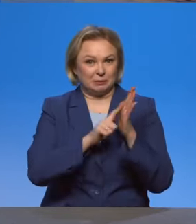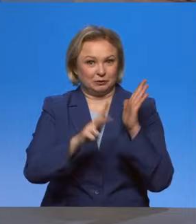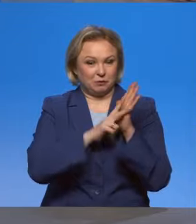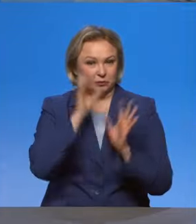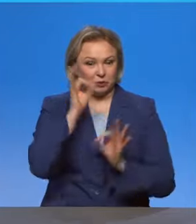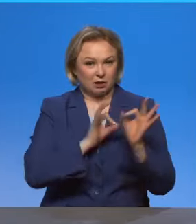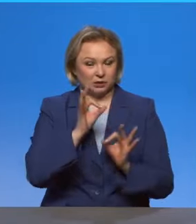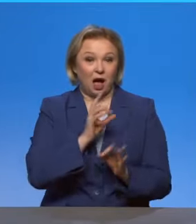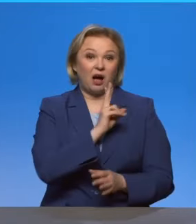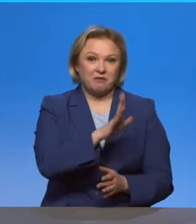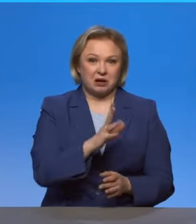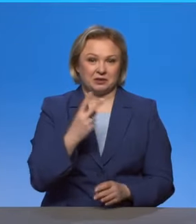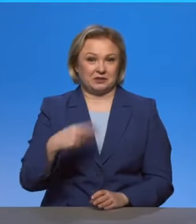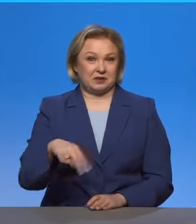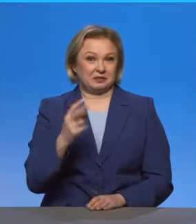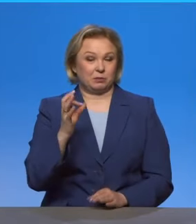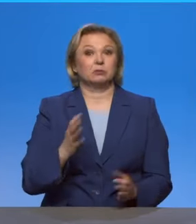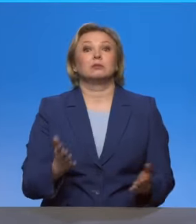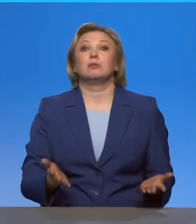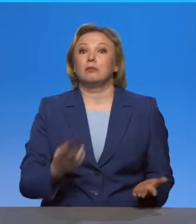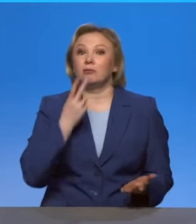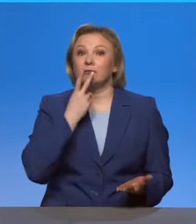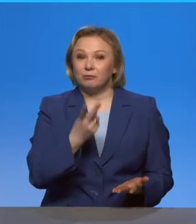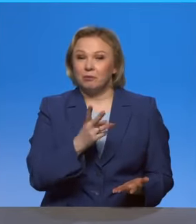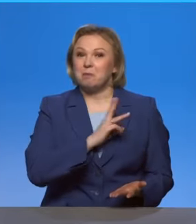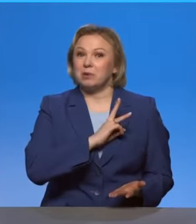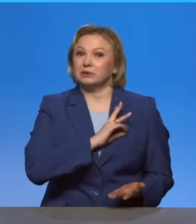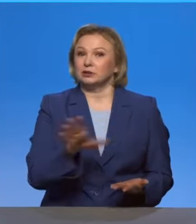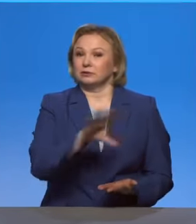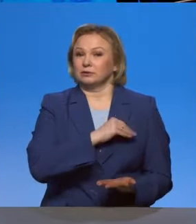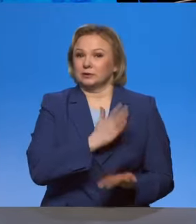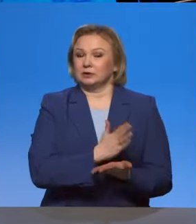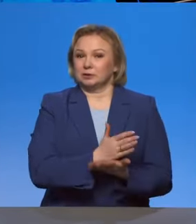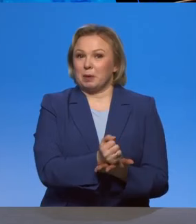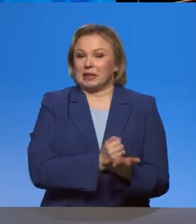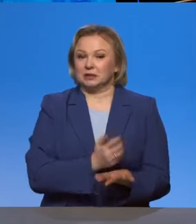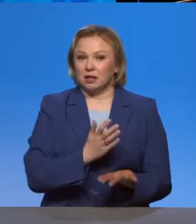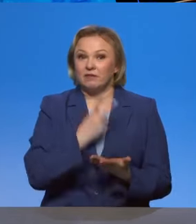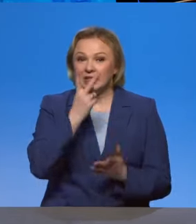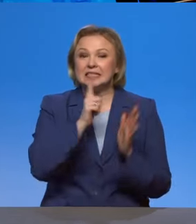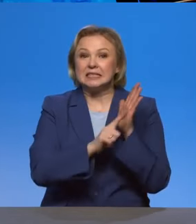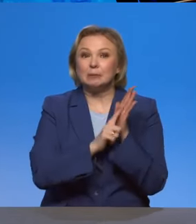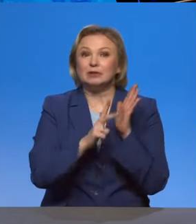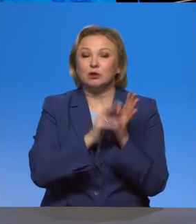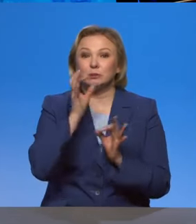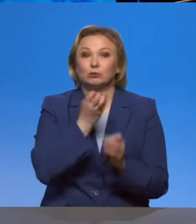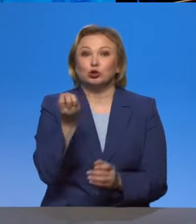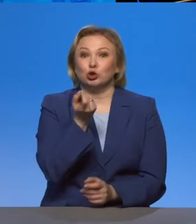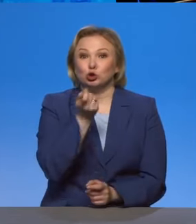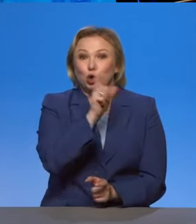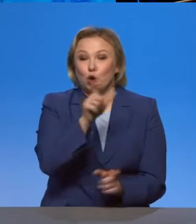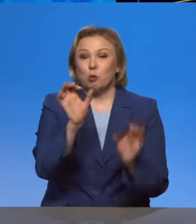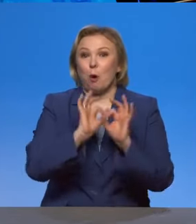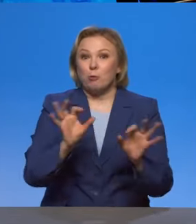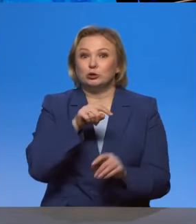квартира 22%. Ну, 78%. Потенциал большой, мы видим. Ну, понимаете, 78%. То есть еще чуть-чуть объяснить людям, что там будет